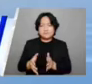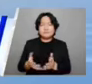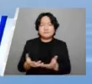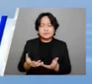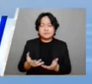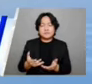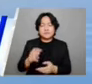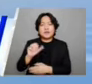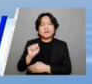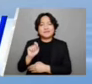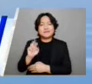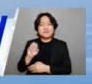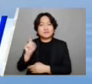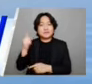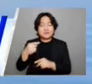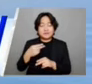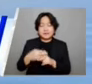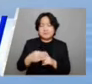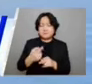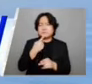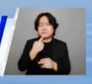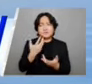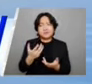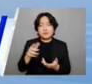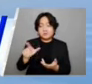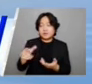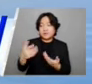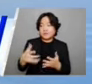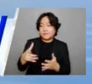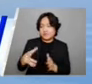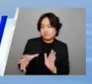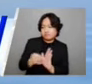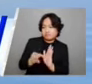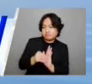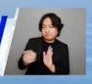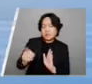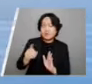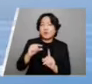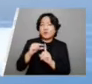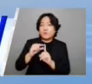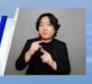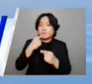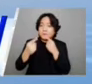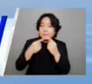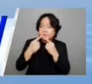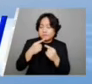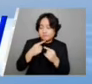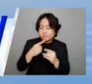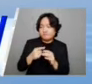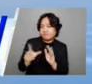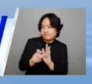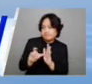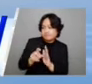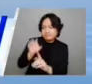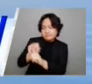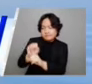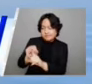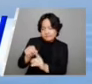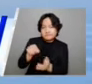ng Senado ang affidavit at recording ng pagdinig ng Senado sa ICC. Ang Quadcom sa Kamara, muling iginiit ang